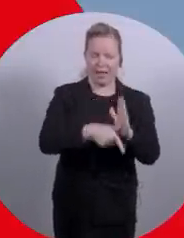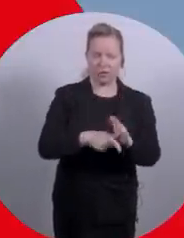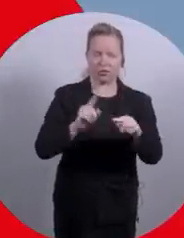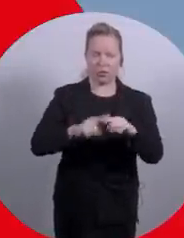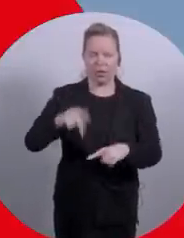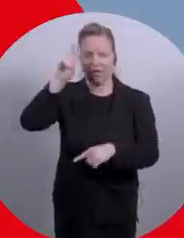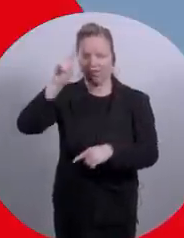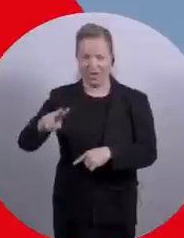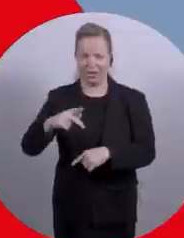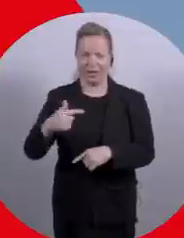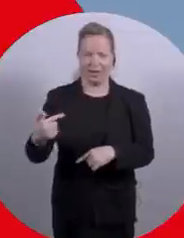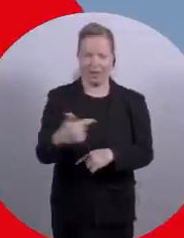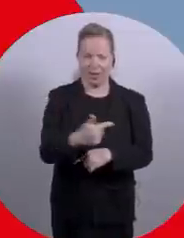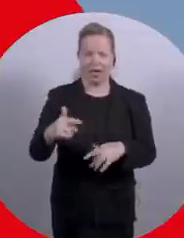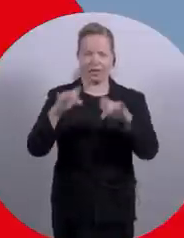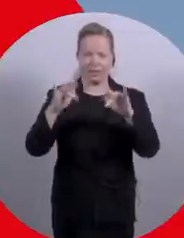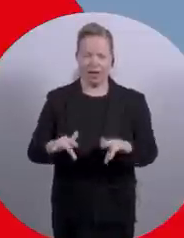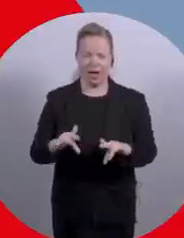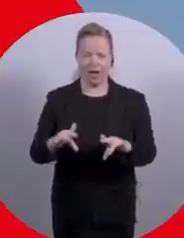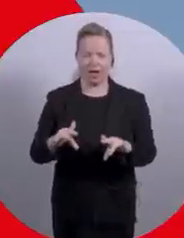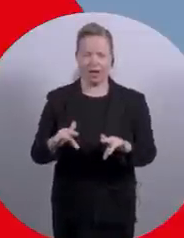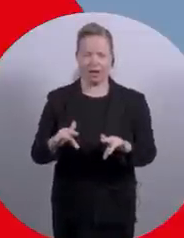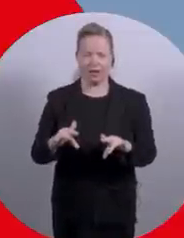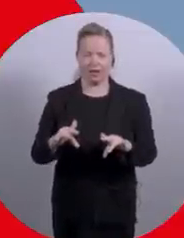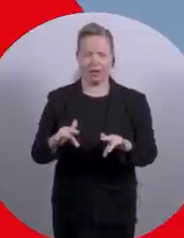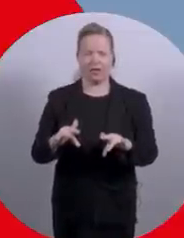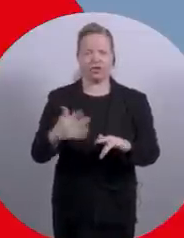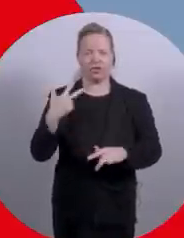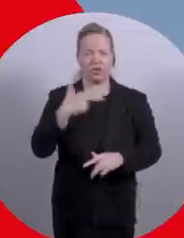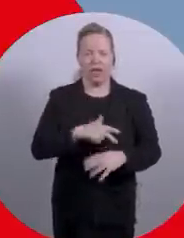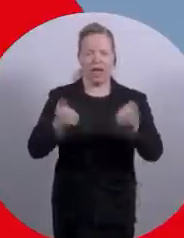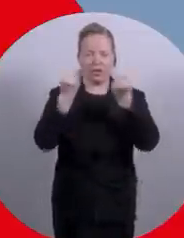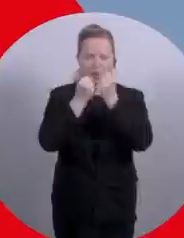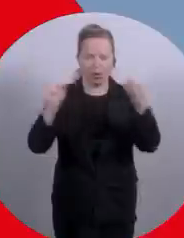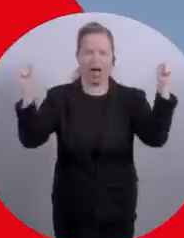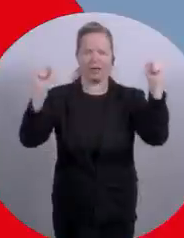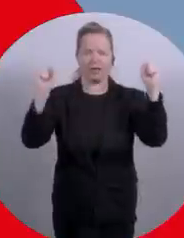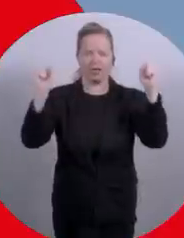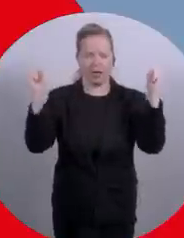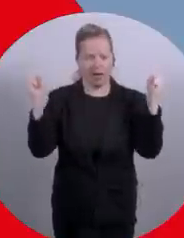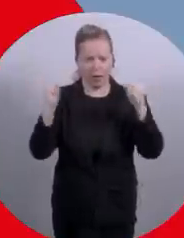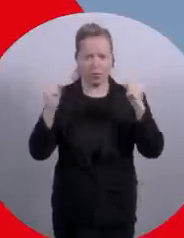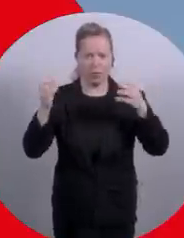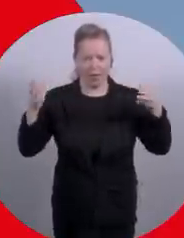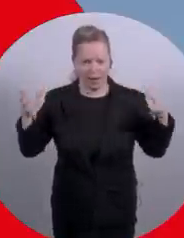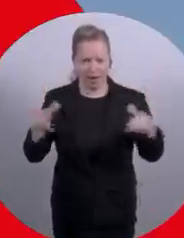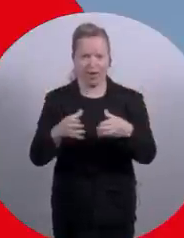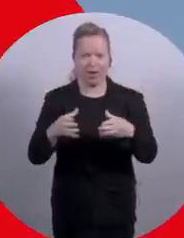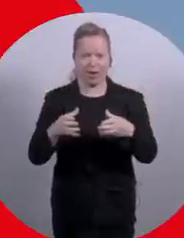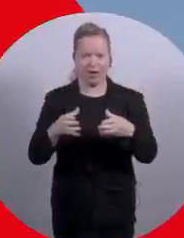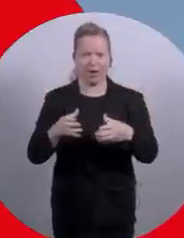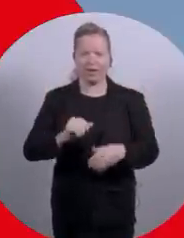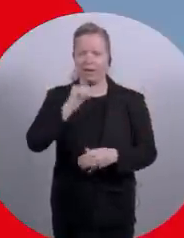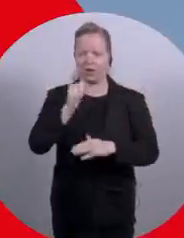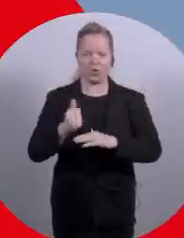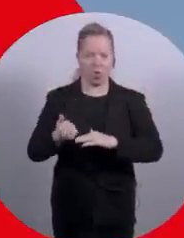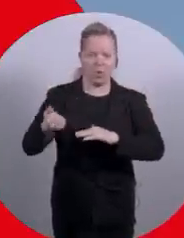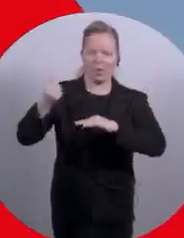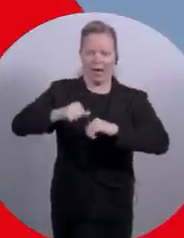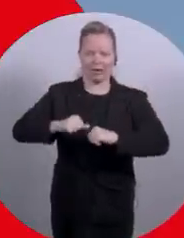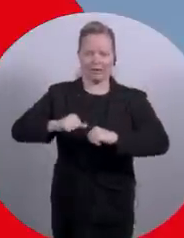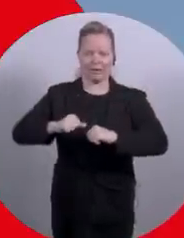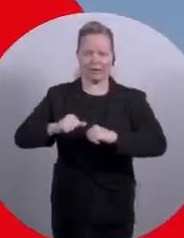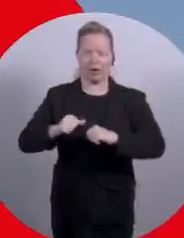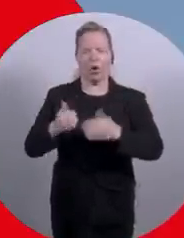in Wien eine ungebrochene sozialdemokratische Hegemonie gibt ich sage bewusst nicht Dominanz in einer